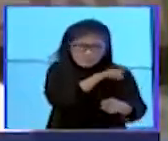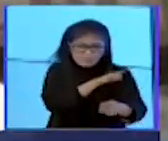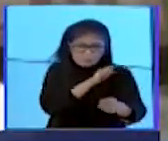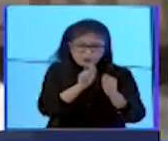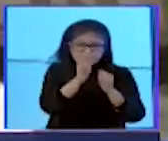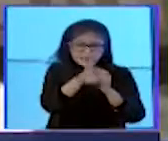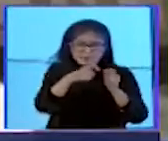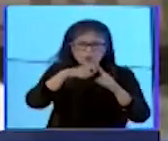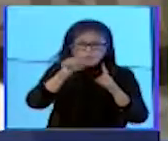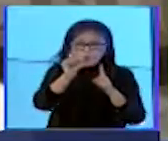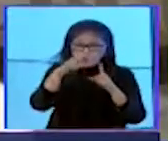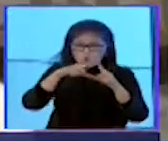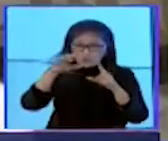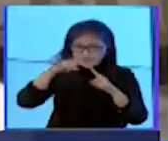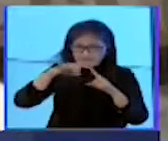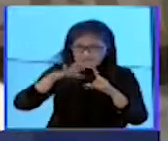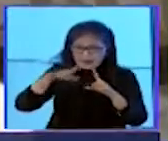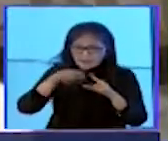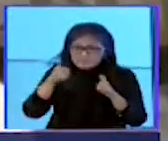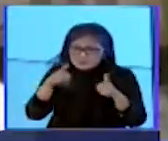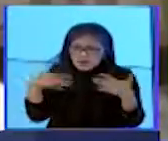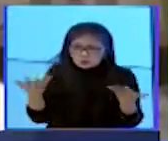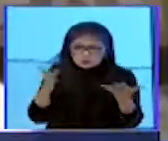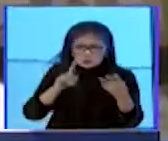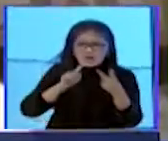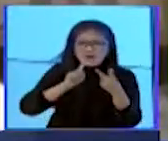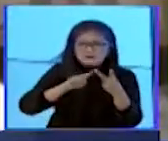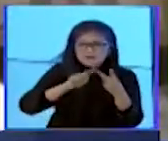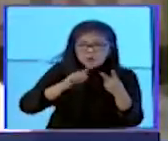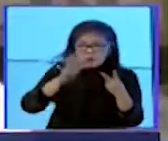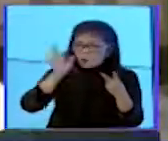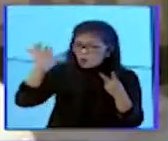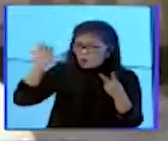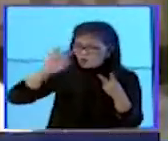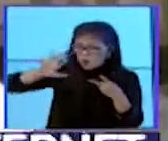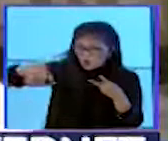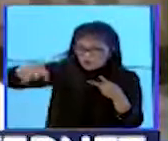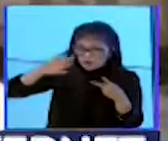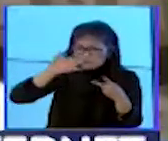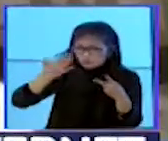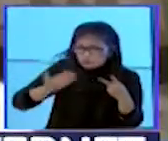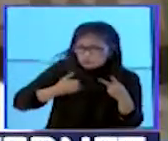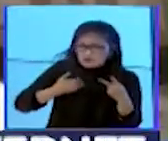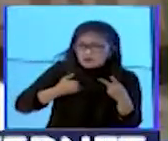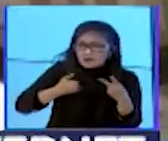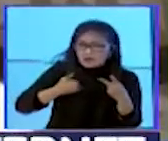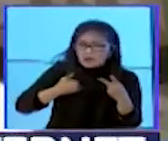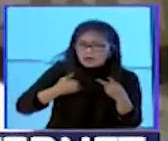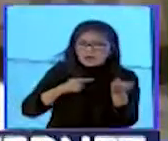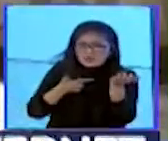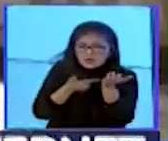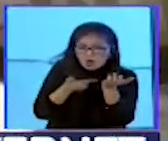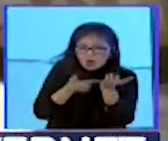kemudian tidak semua guru dan siswa memiliki handphone dan pegawai yang mensupport pembelajaran jarak jauh